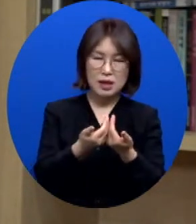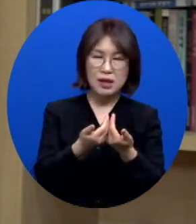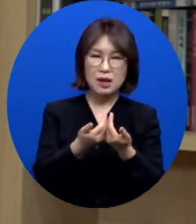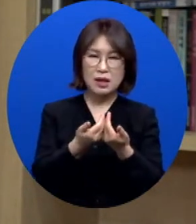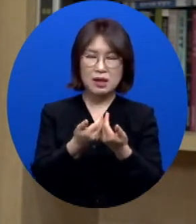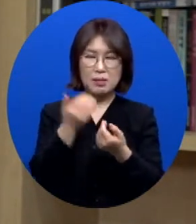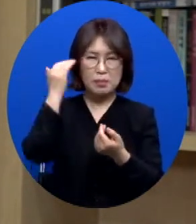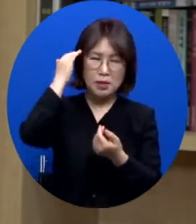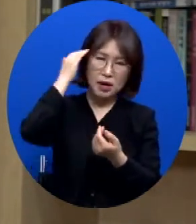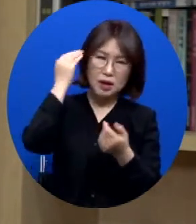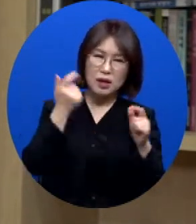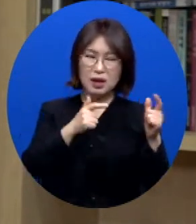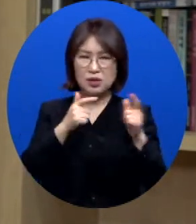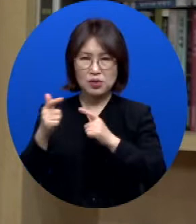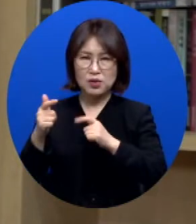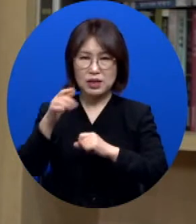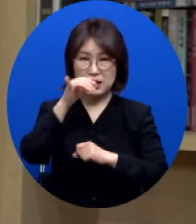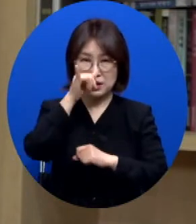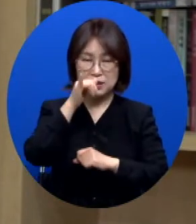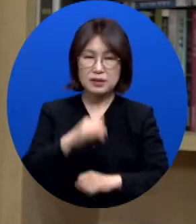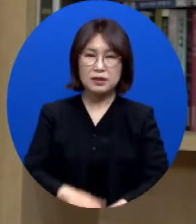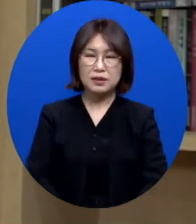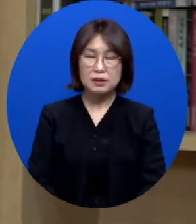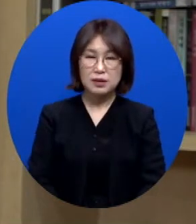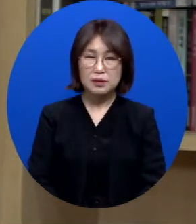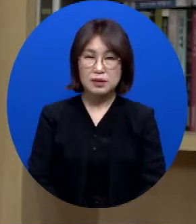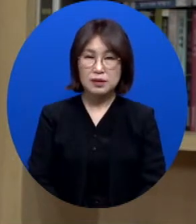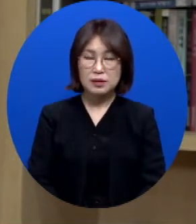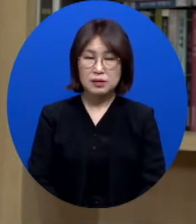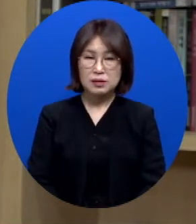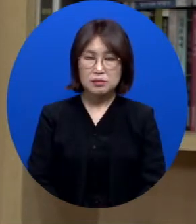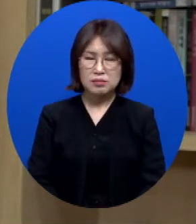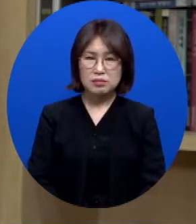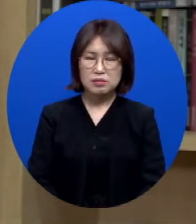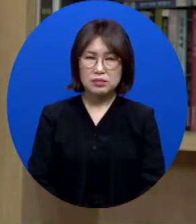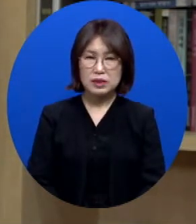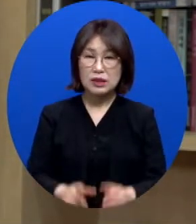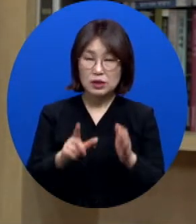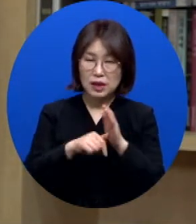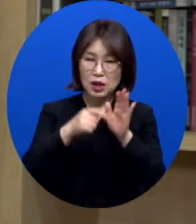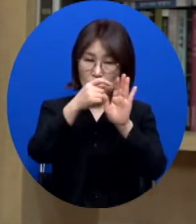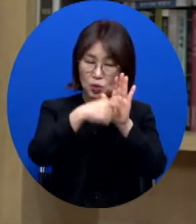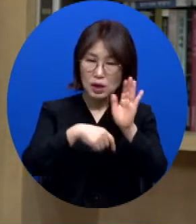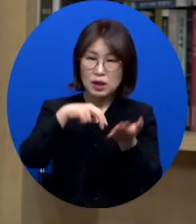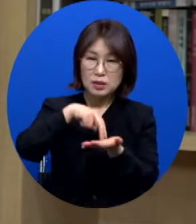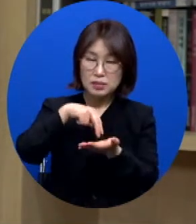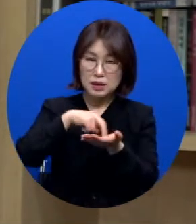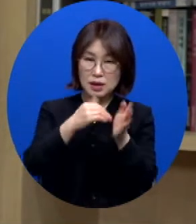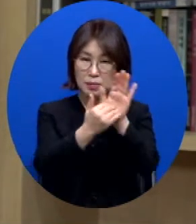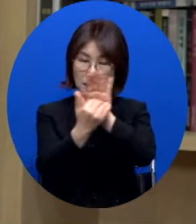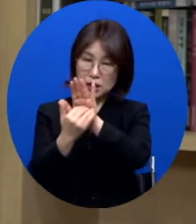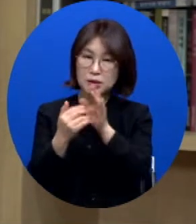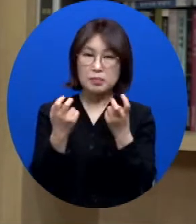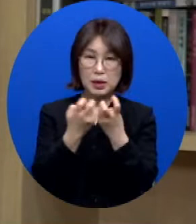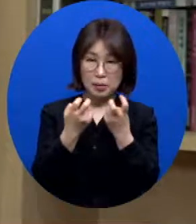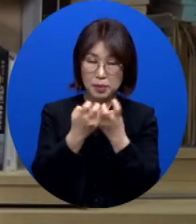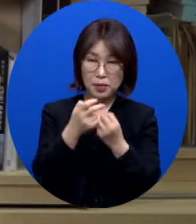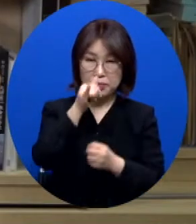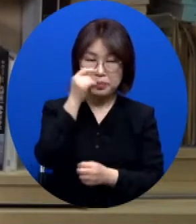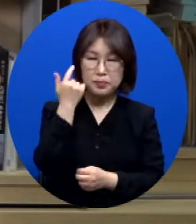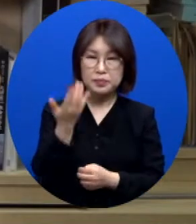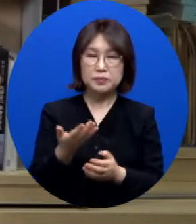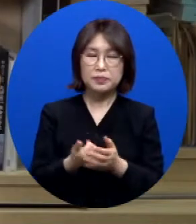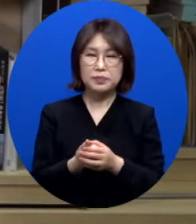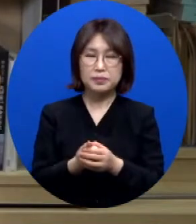기독교에 반하는 어떤 사회적 움직임들이 굉장히 많습니다. 이러한 움직임에 있어서 교단 차원의 어떤 대응이나 뭐 대책이 마련되어 있을까요?